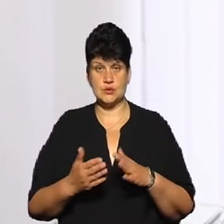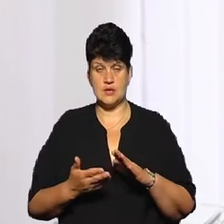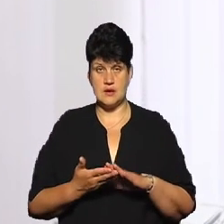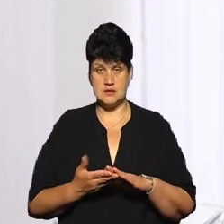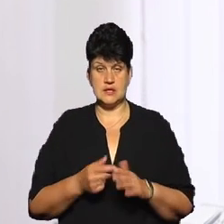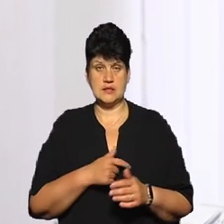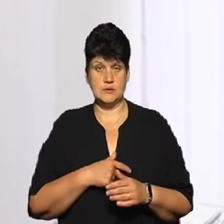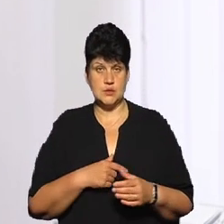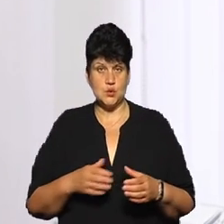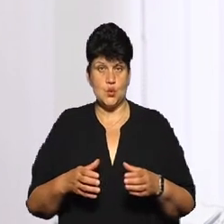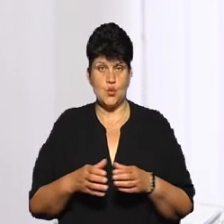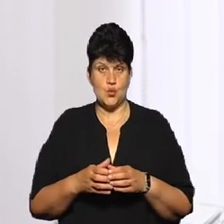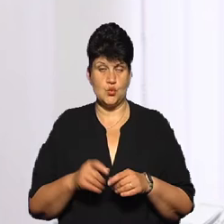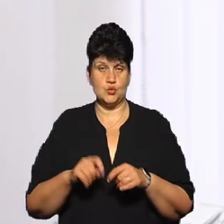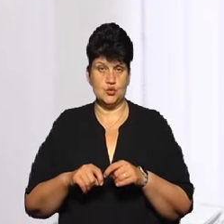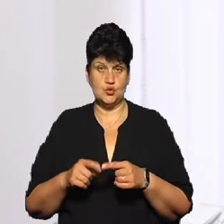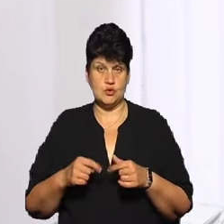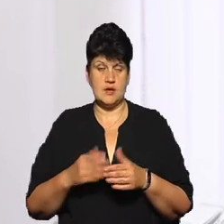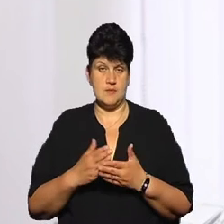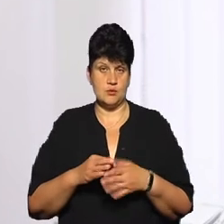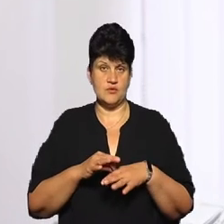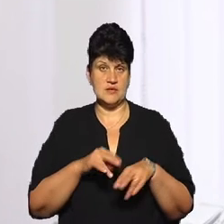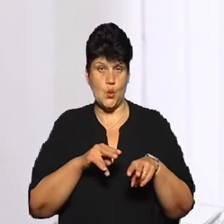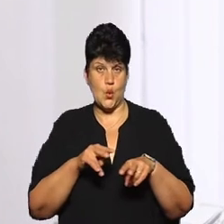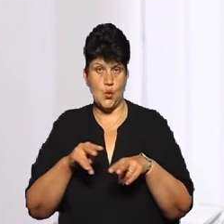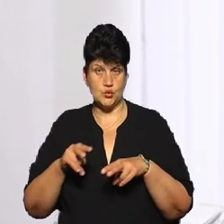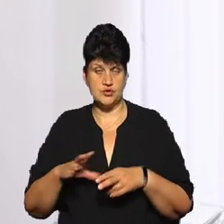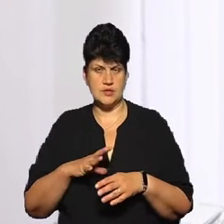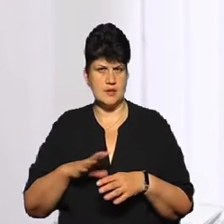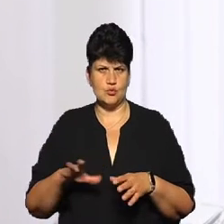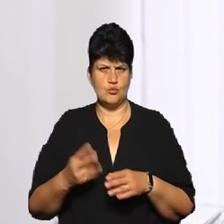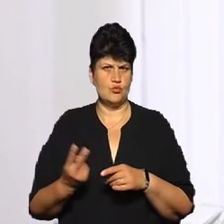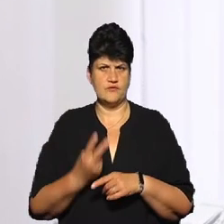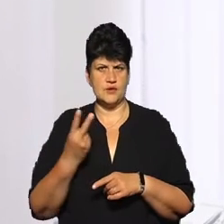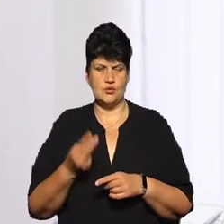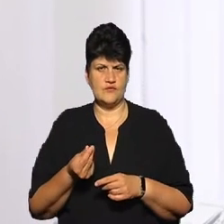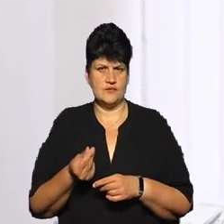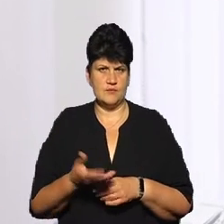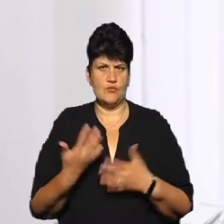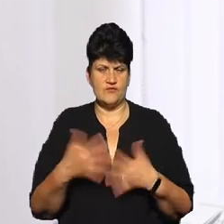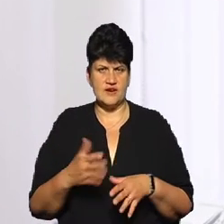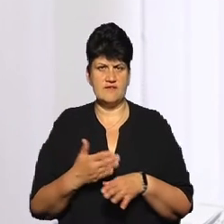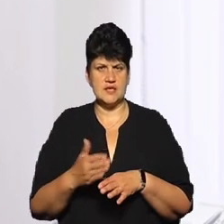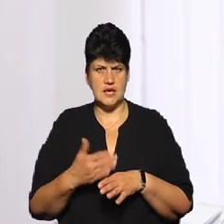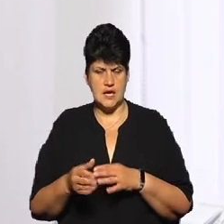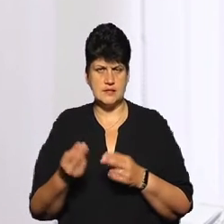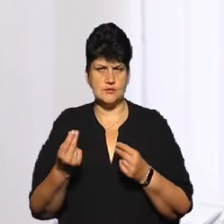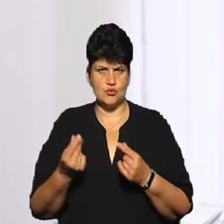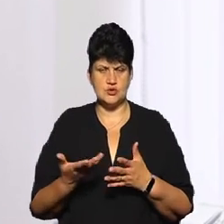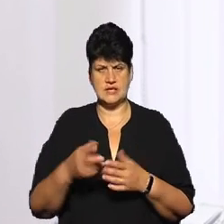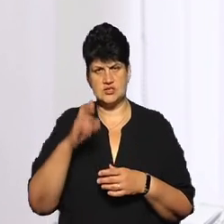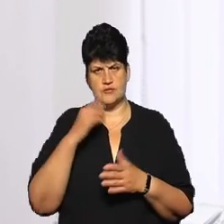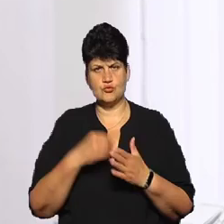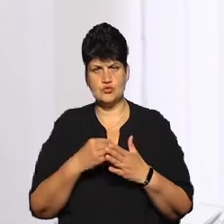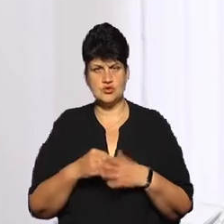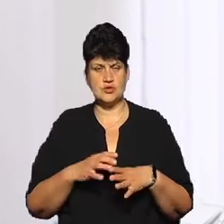контролюючі органи мають провести певний контроль, щоб не було якогось подвійного фінансування, оскільки вже виділялись кошти з бюджету, щоб не було, що ще раз за рахунок наших з